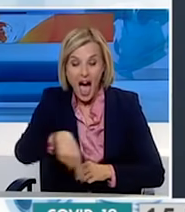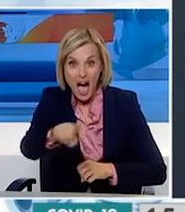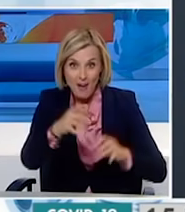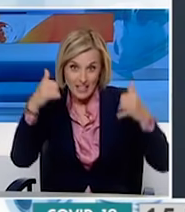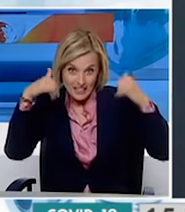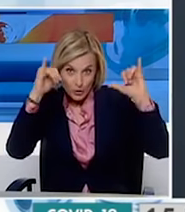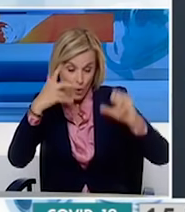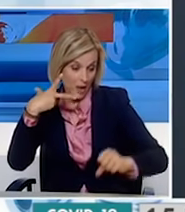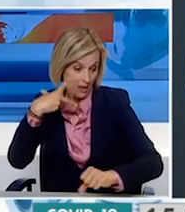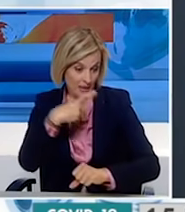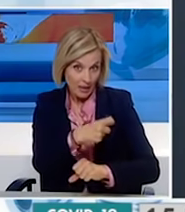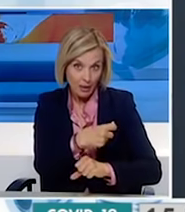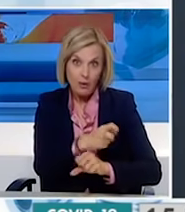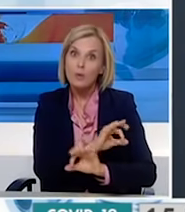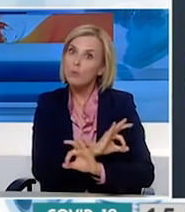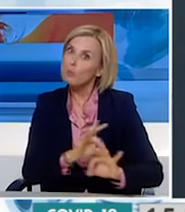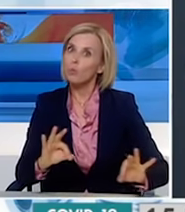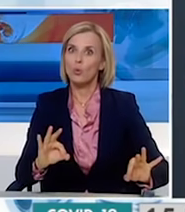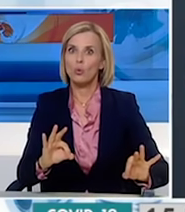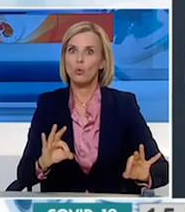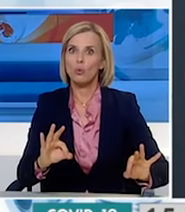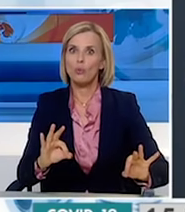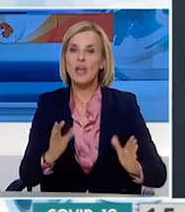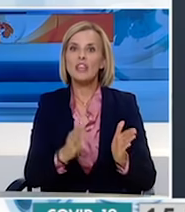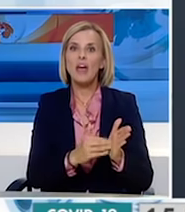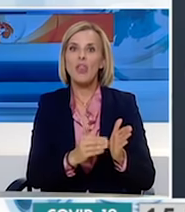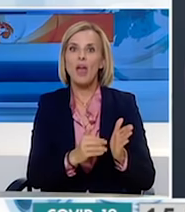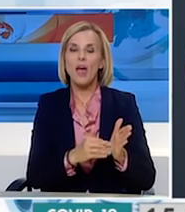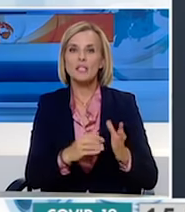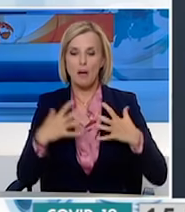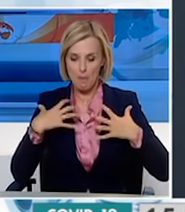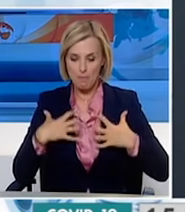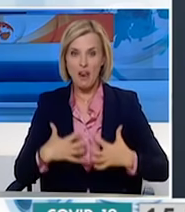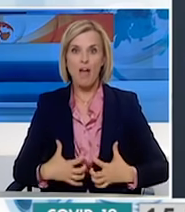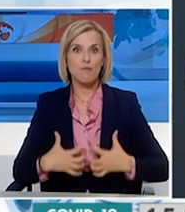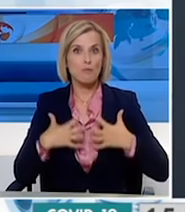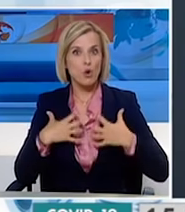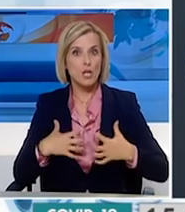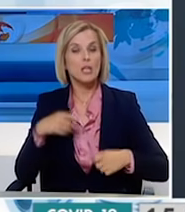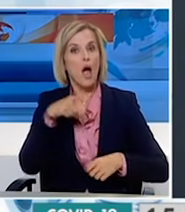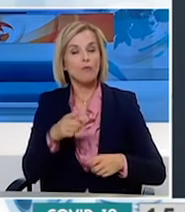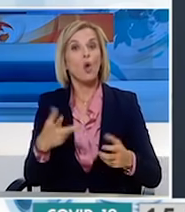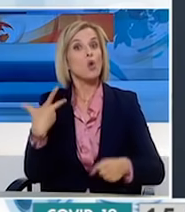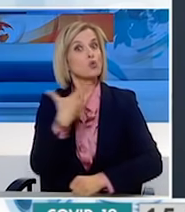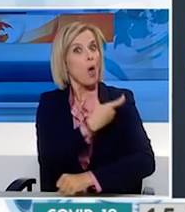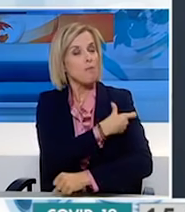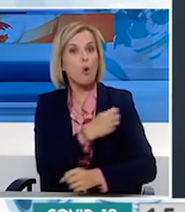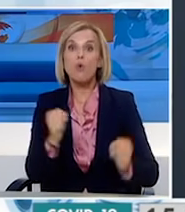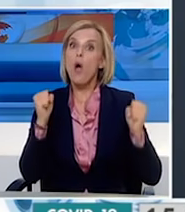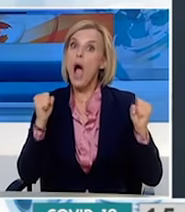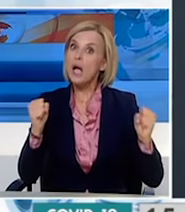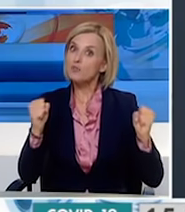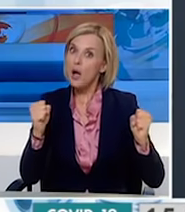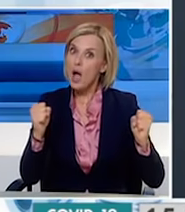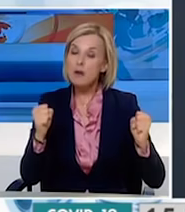τη μεγάλη δόση δεν εμφάνισαν συμπτώματα και καθάρισαν τον ιό από τους πνεύμονες. Το εμβόλιο ήταν ασφαλές και τα δεδομένα αυτά